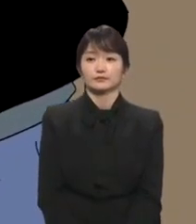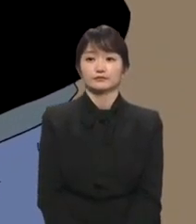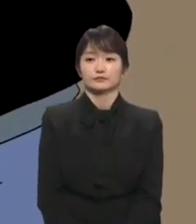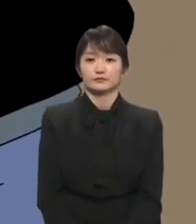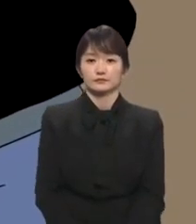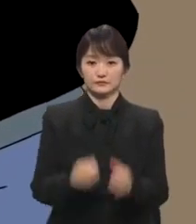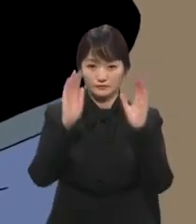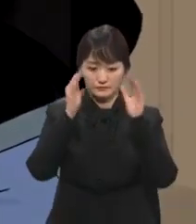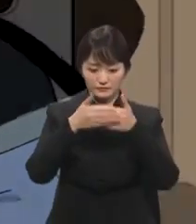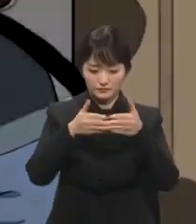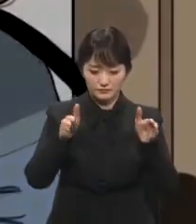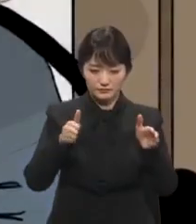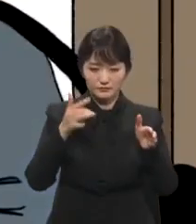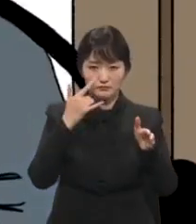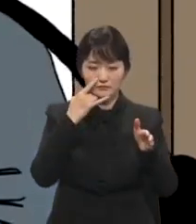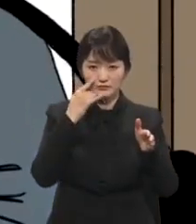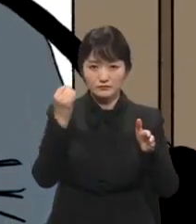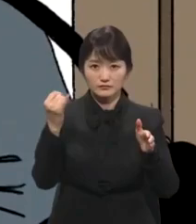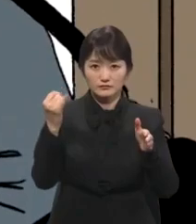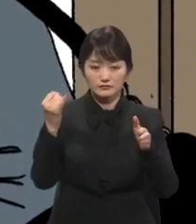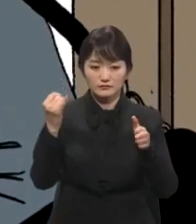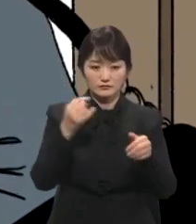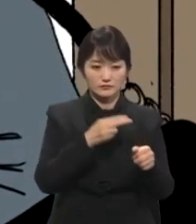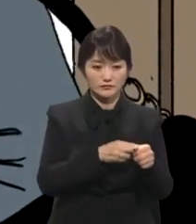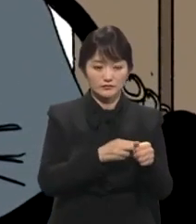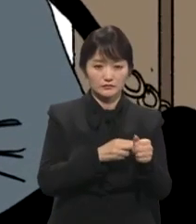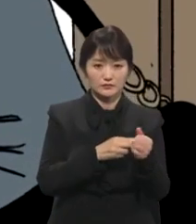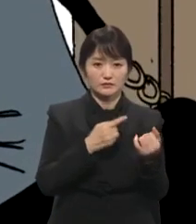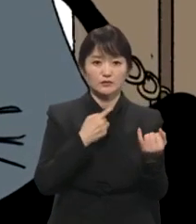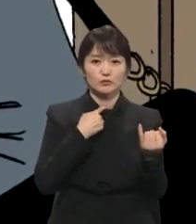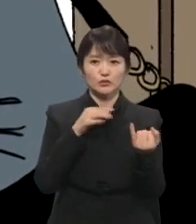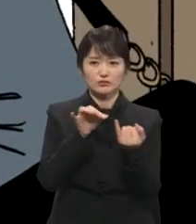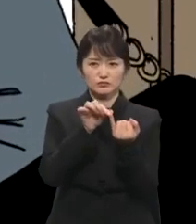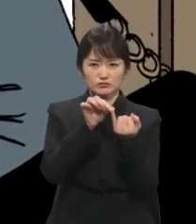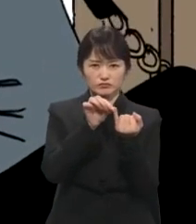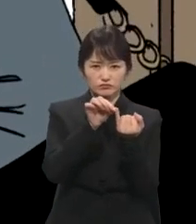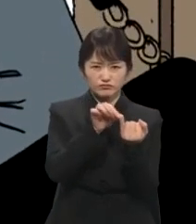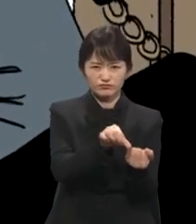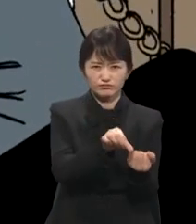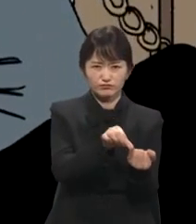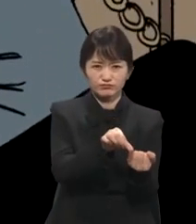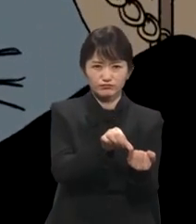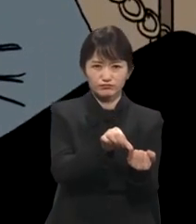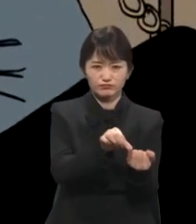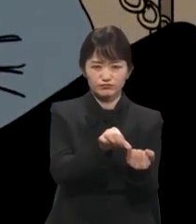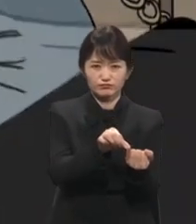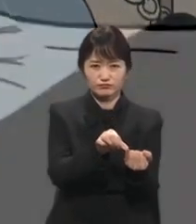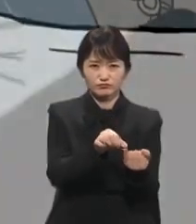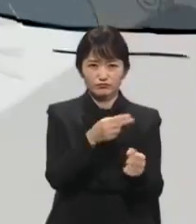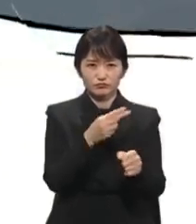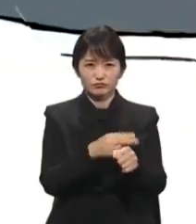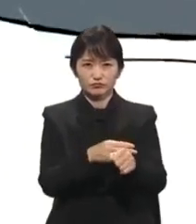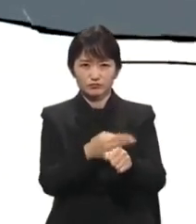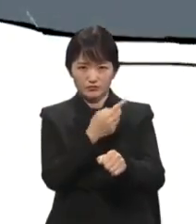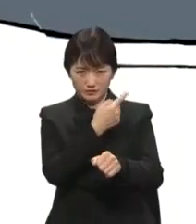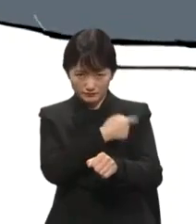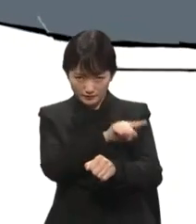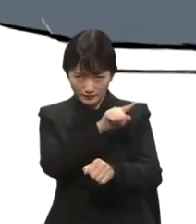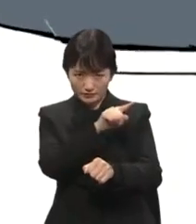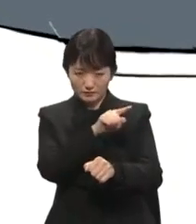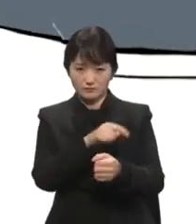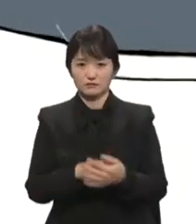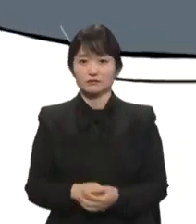교실에서 한 학부모가 교사 목을 이제 조르고 있어요 교사 자질도 없어 이렇게 하면서